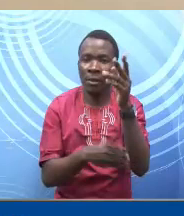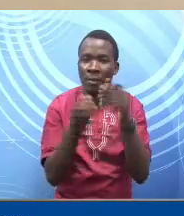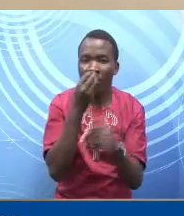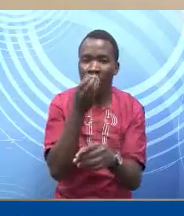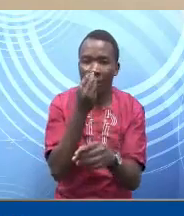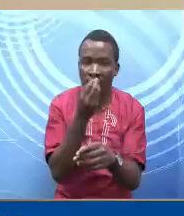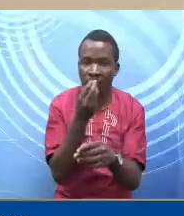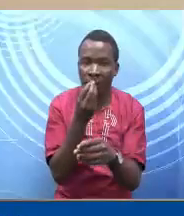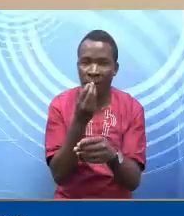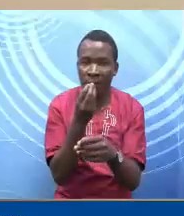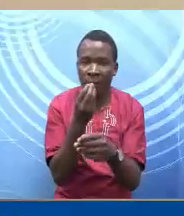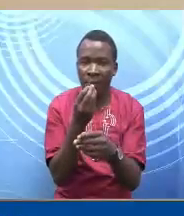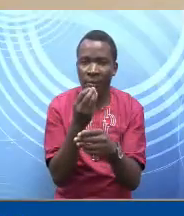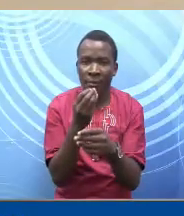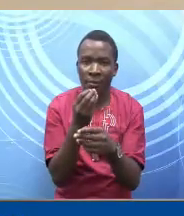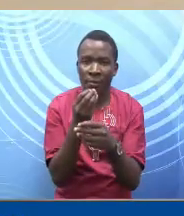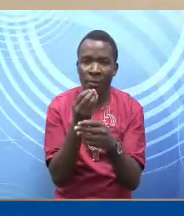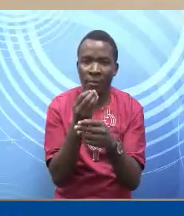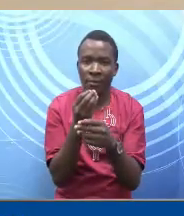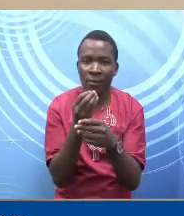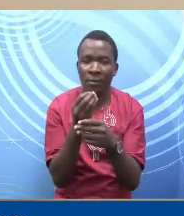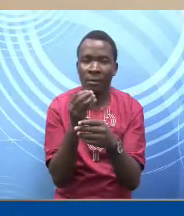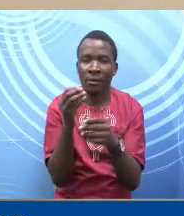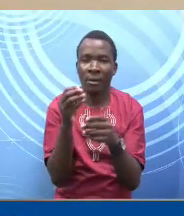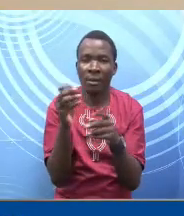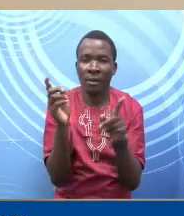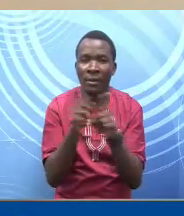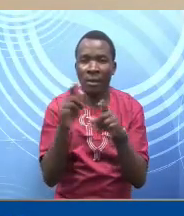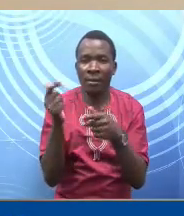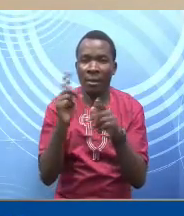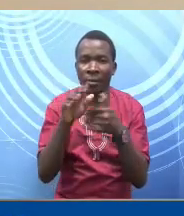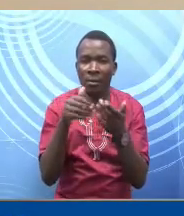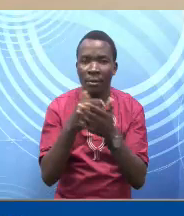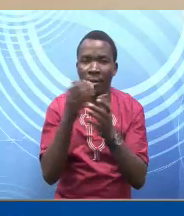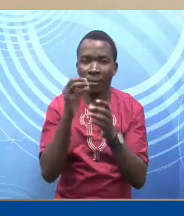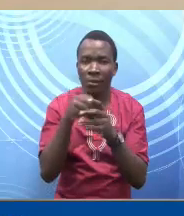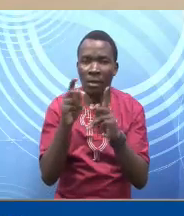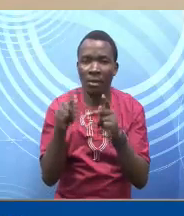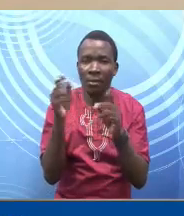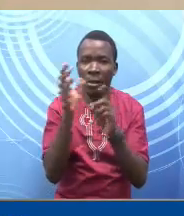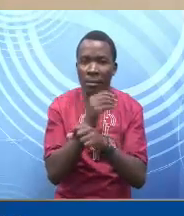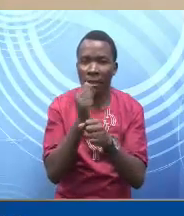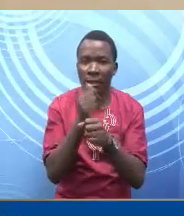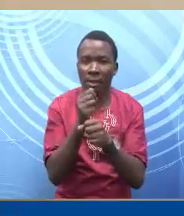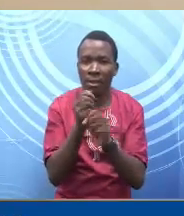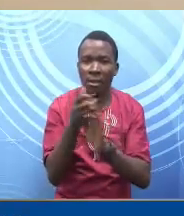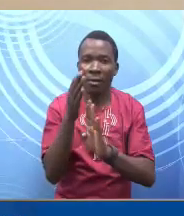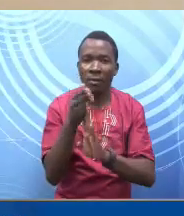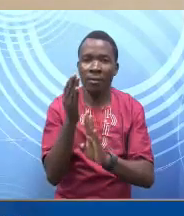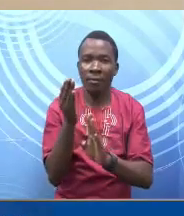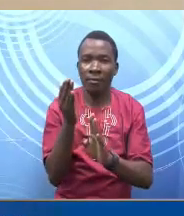kurya twahereye ahandi hose ku babandi bahita batakaza akazi ako